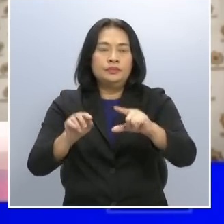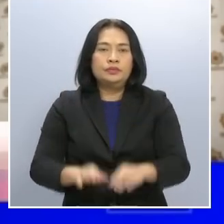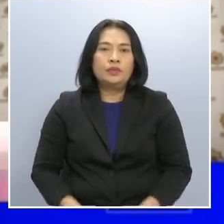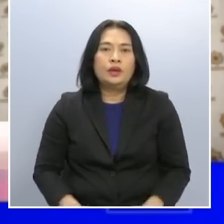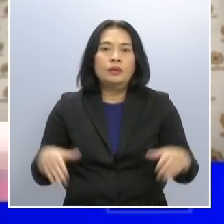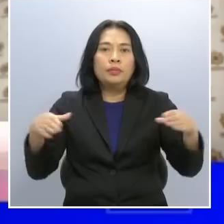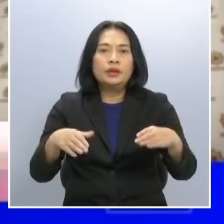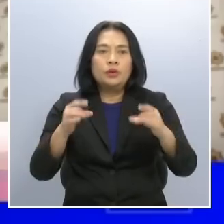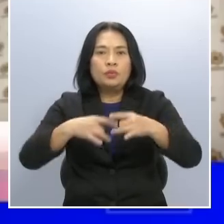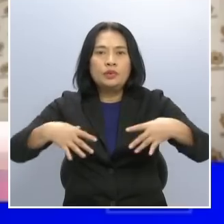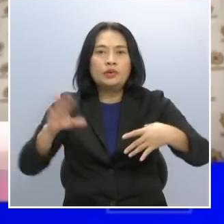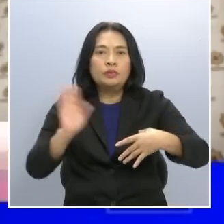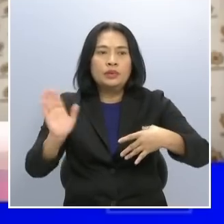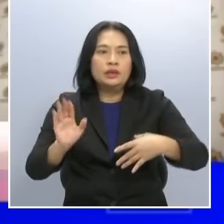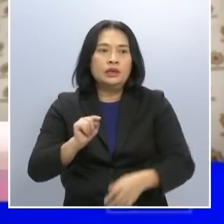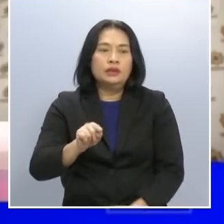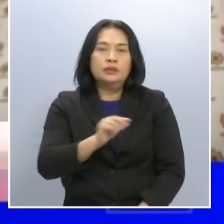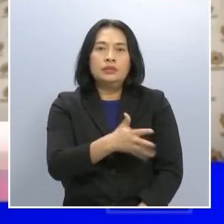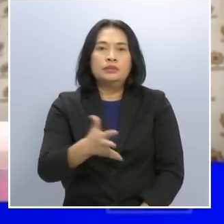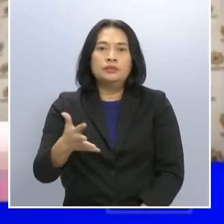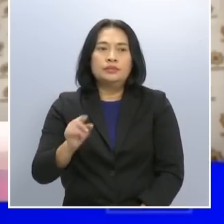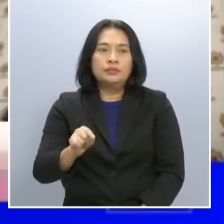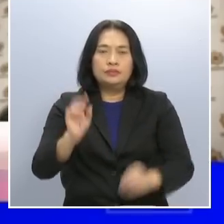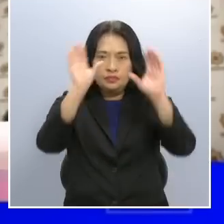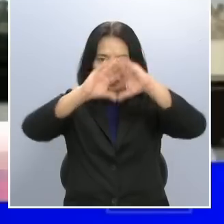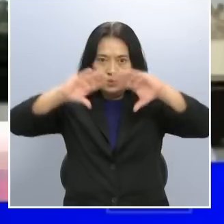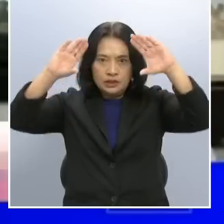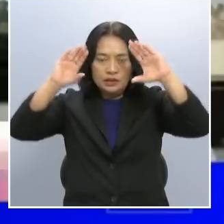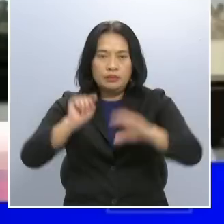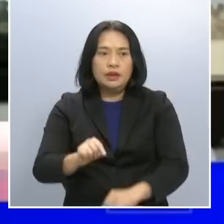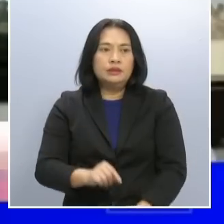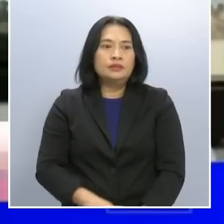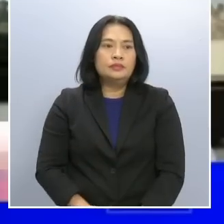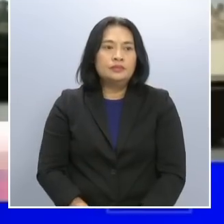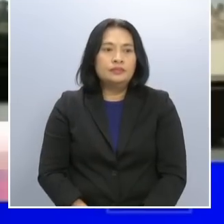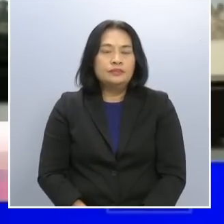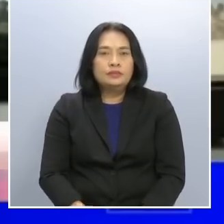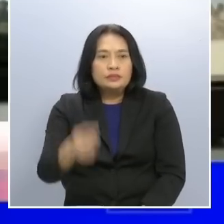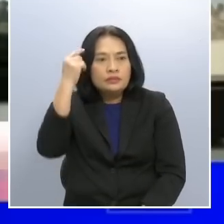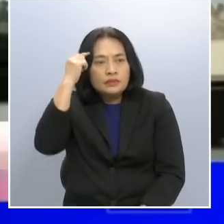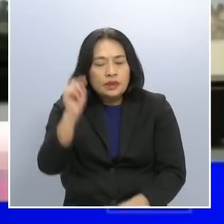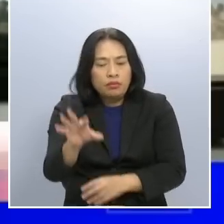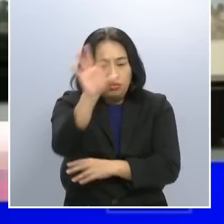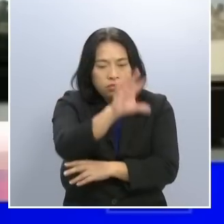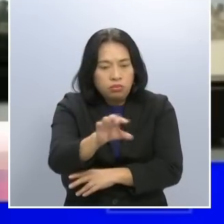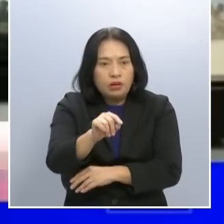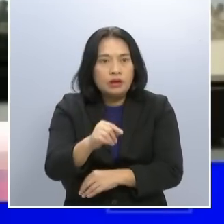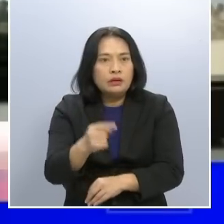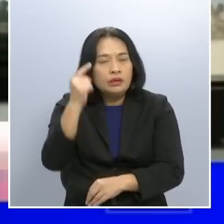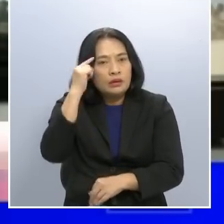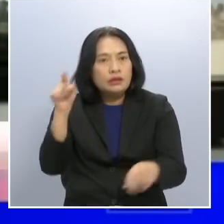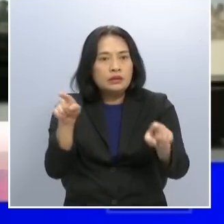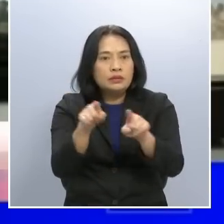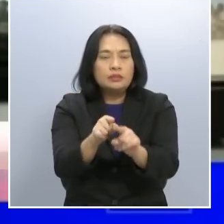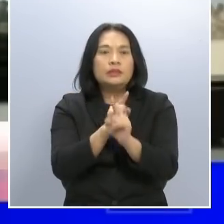ครับมันไม่มีทางหรอกครับมันเป็นรัฐบาลได้อย่างเดียวอย่าไปหลงกลนะครับอย่าไปอ้อหมกไปตามวัฒนธร